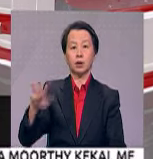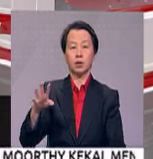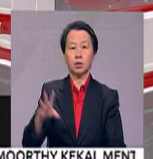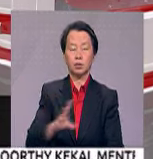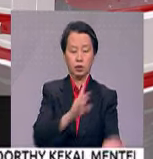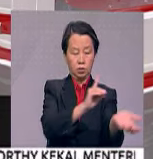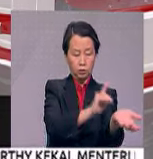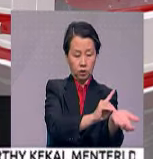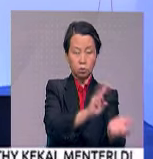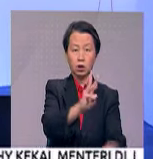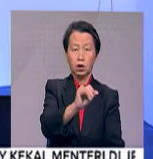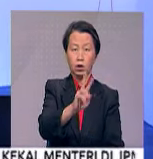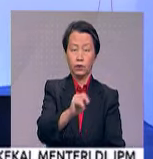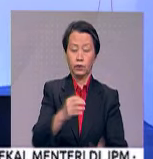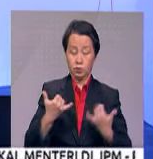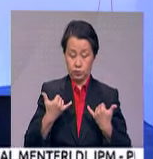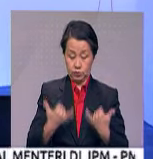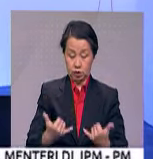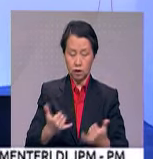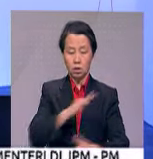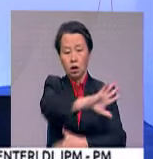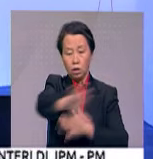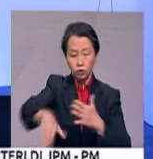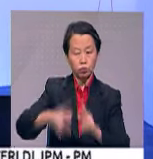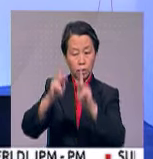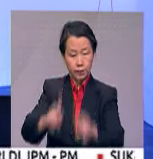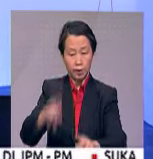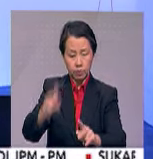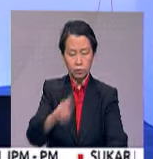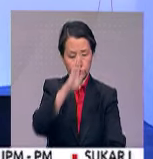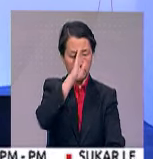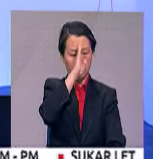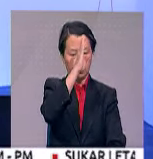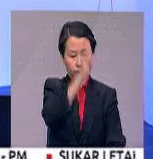Seri Dr. Wan Azizah, buat masa ini semua pihak seharusnya fokus kepada agenda lebih penting, iaitu membaik pulih